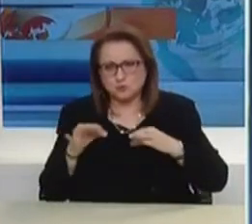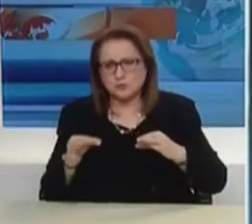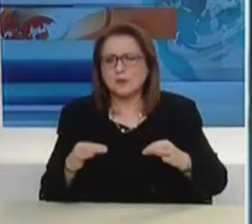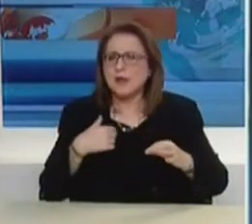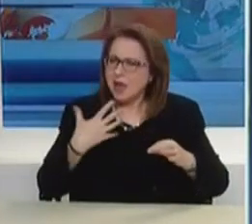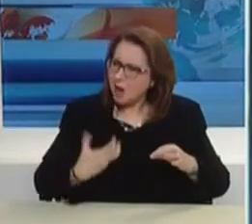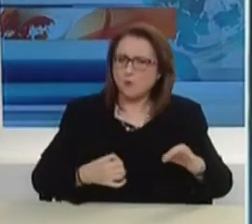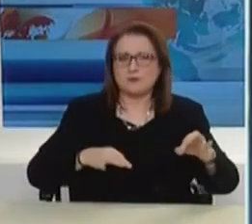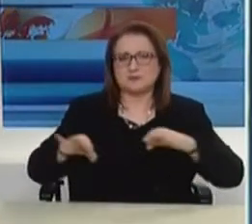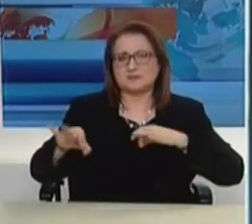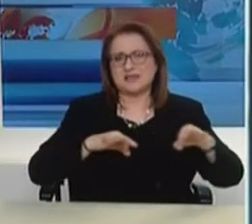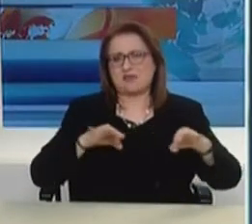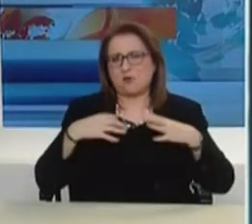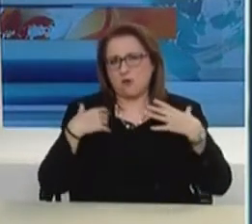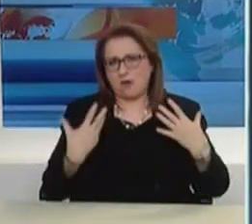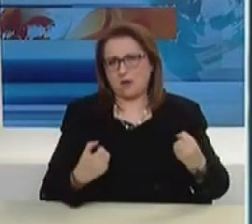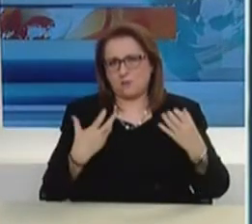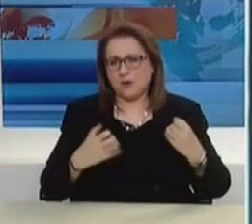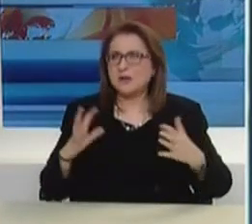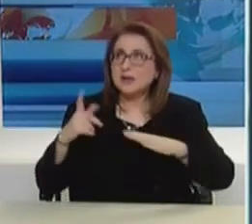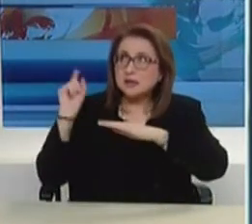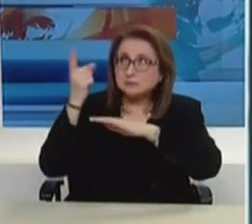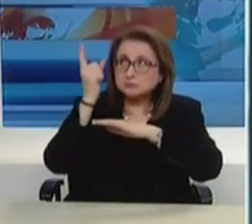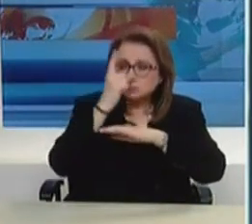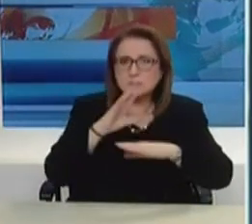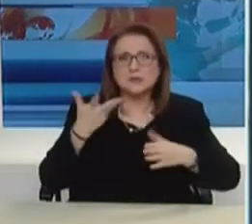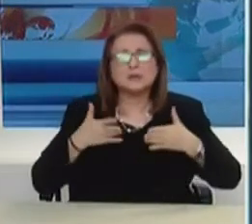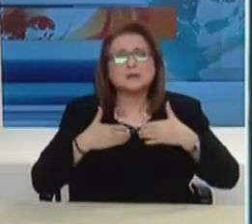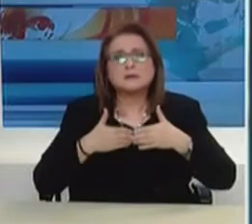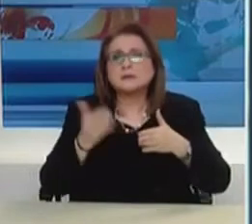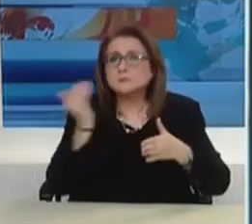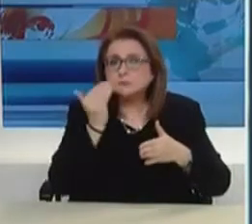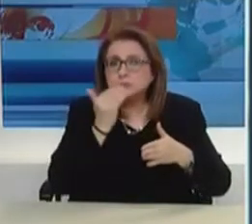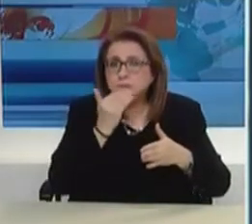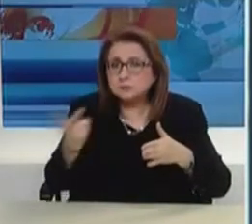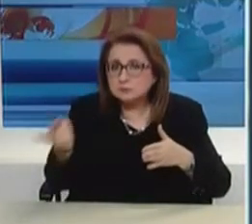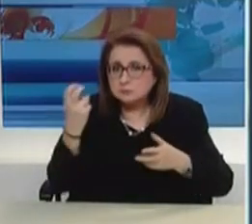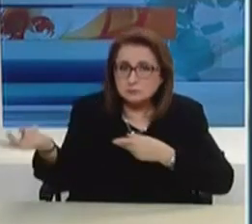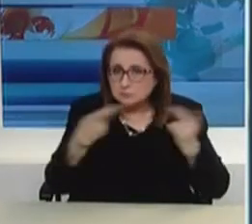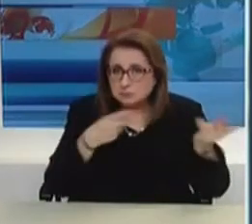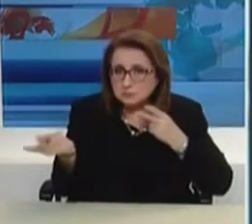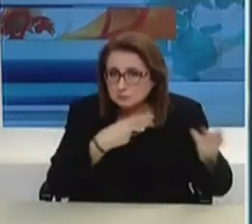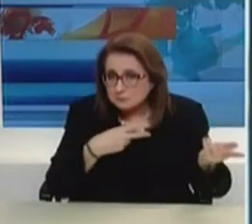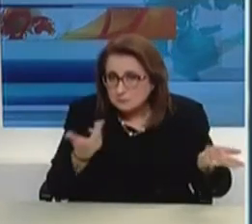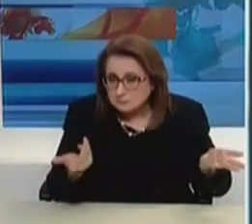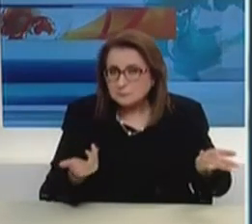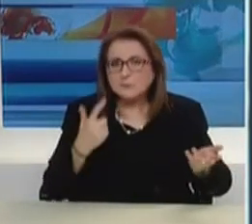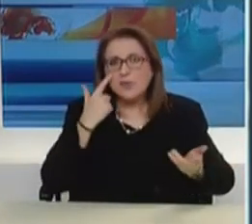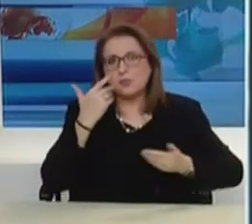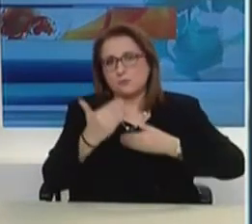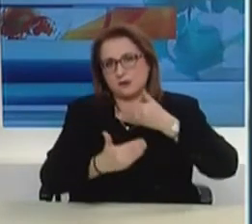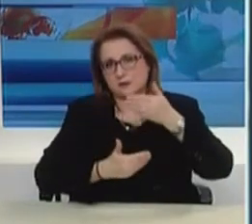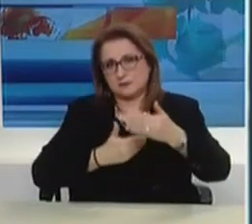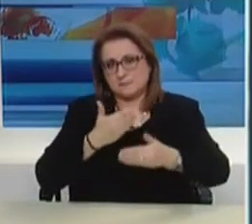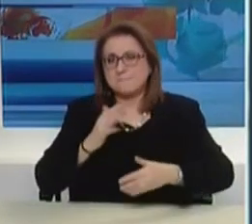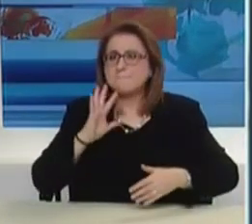μας σχέδιο, είτε εναέρια είτε πλωτά, και σε επόμενες φάσεις, ακραίες φάσεις, προχωρούμε ακόμα